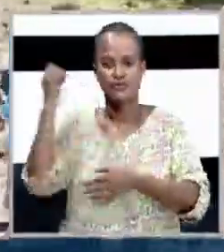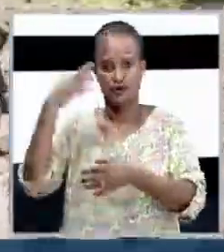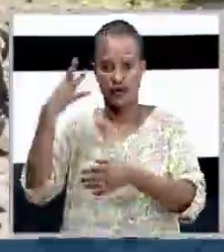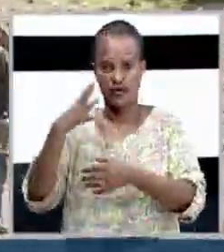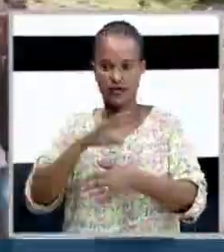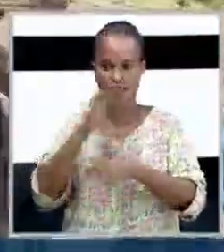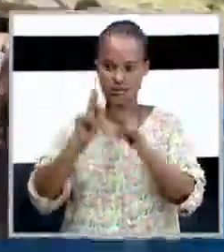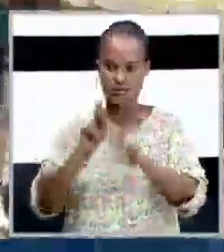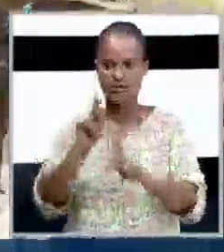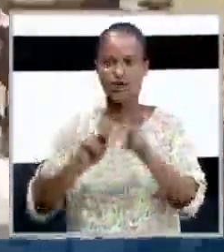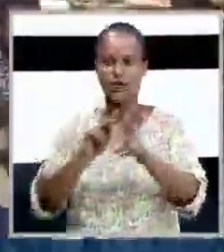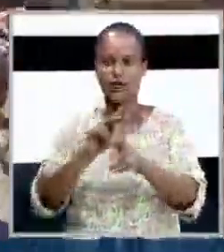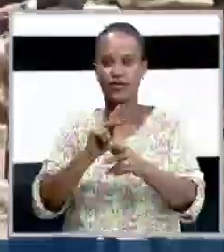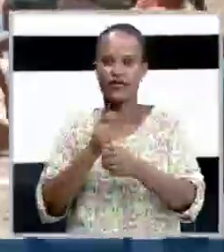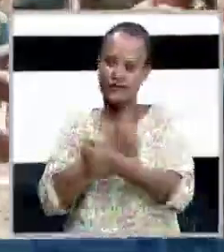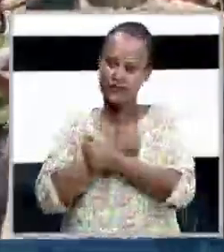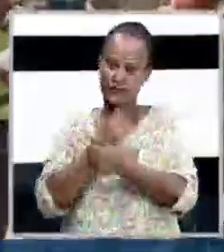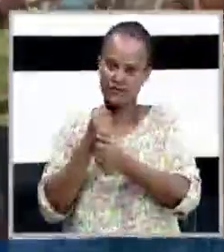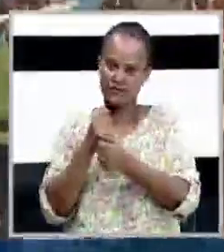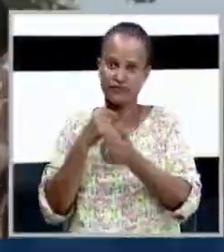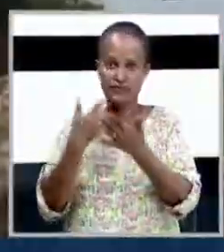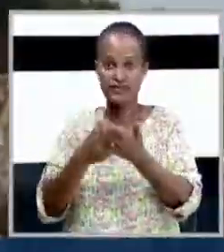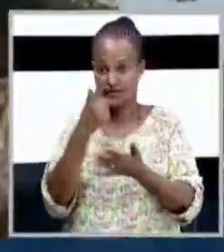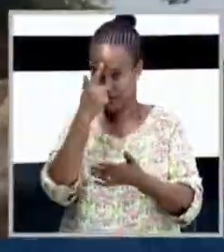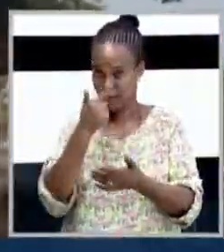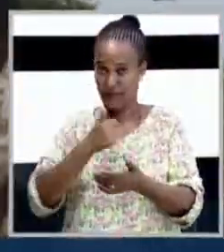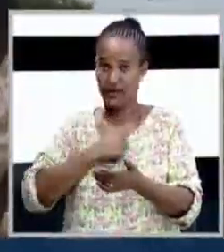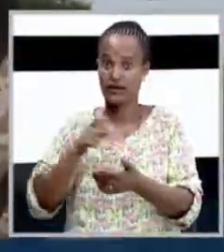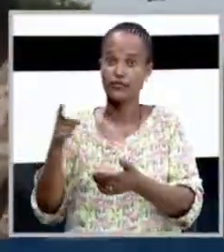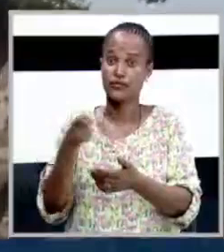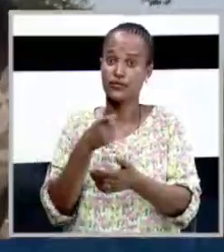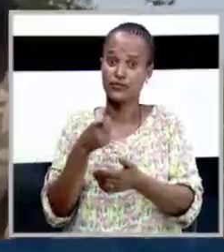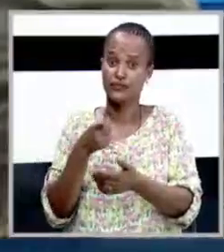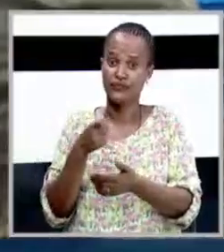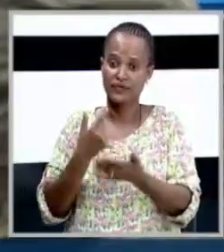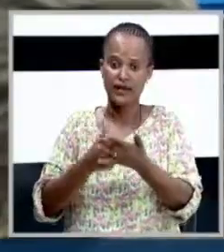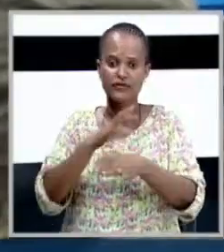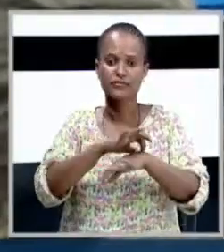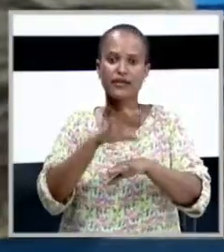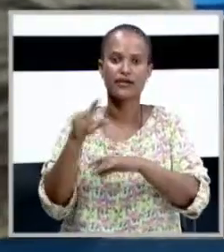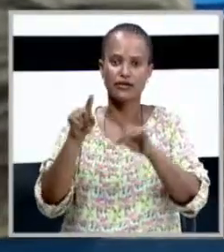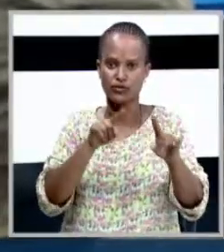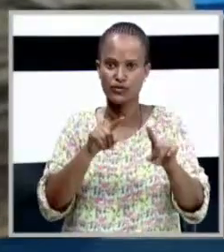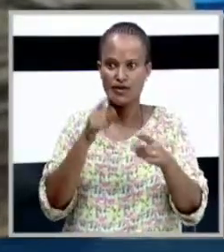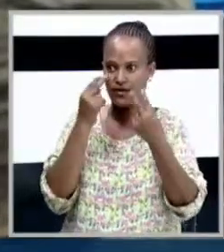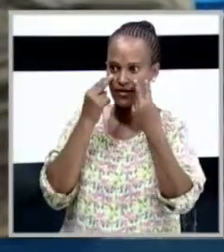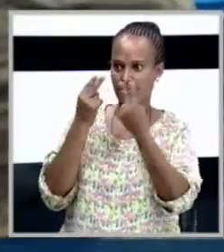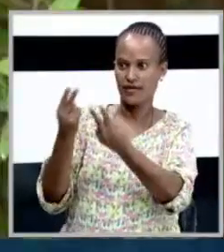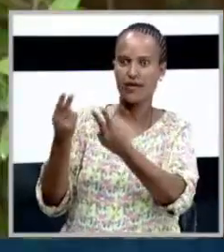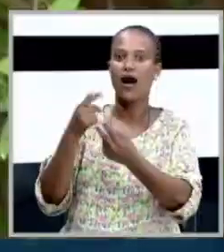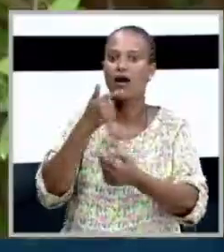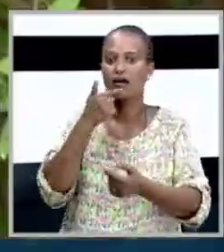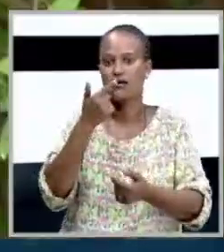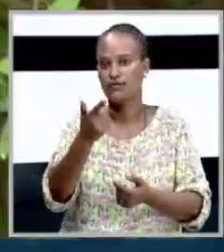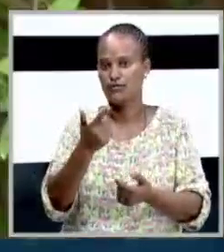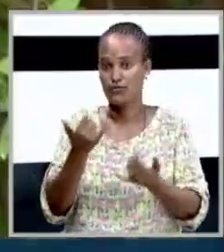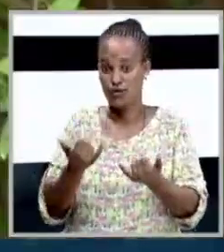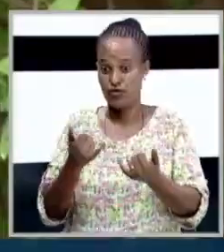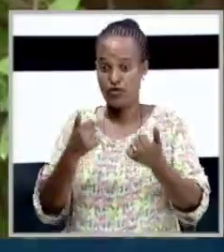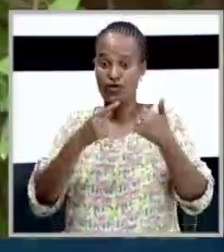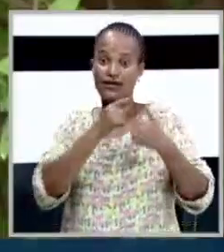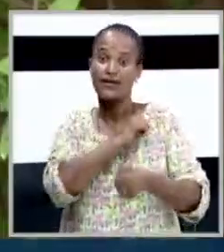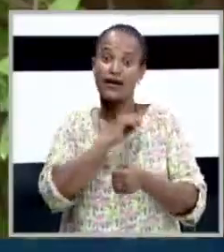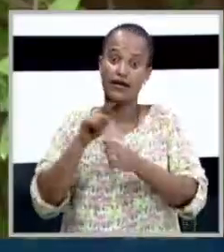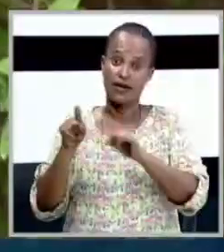ህዝባዊ ፍቕርን ሓፂናዊ ዲስፕሊን ርእሰ ተኣማንነት ከም ዝኾኑን ኣብዚ መድረክ እዚ እውን ርኢና ይብሉ። ዘሎ ሕዚ ተጋላይ